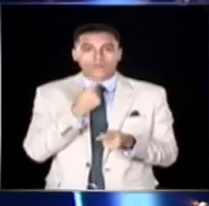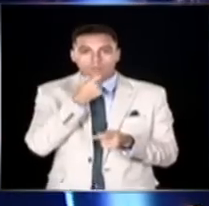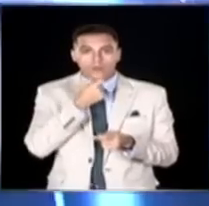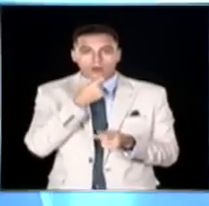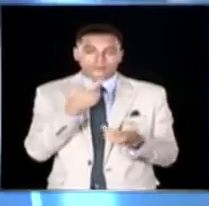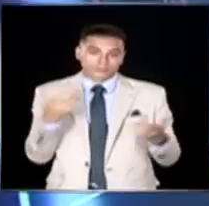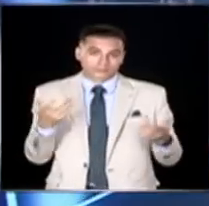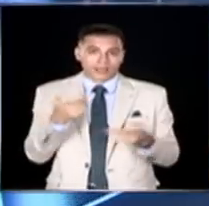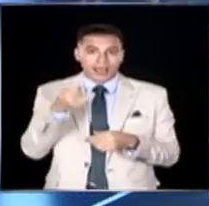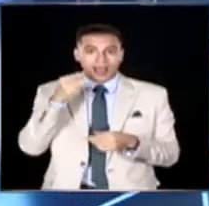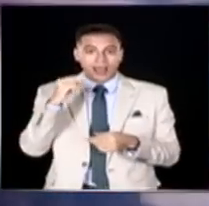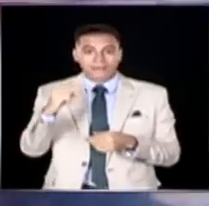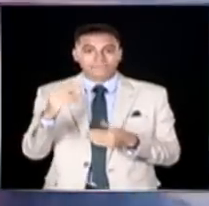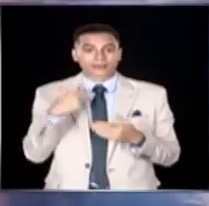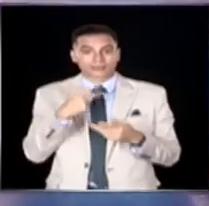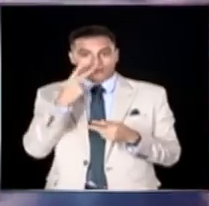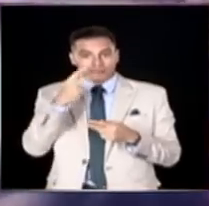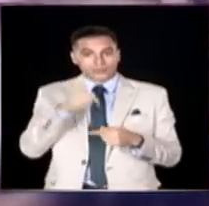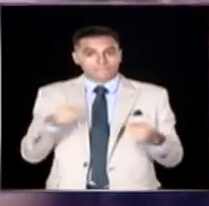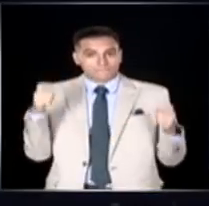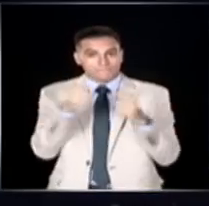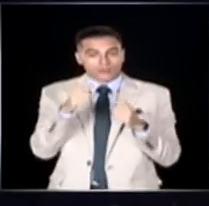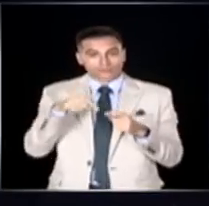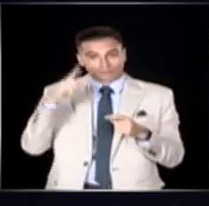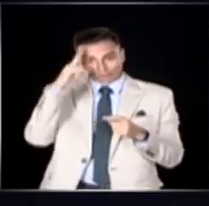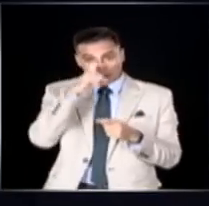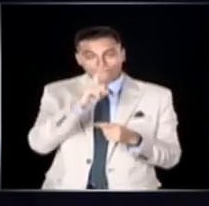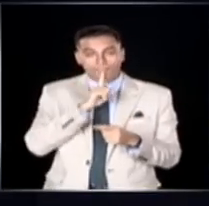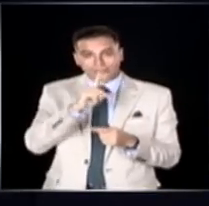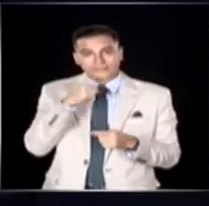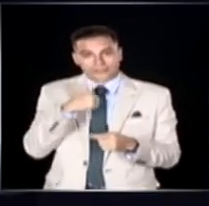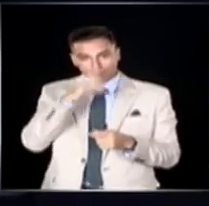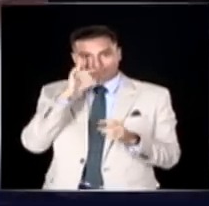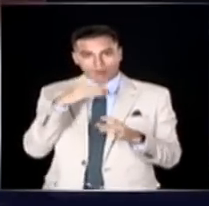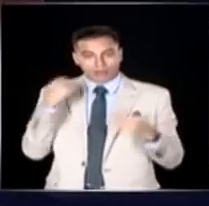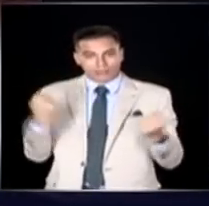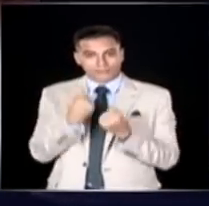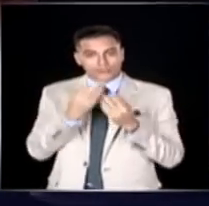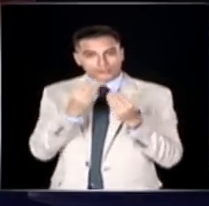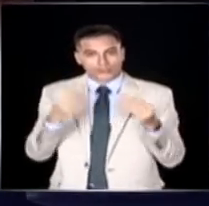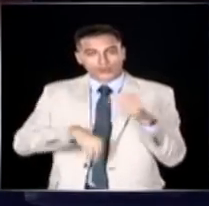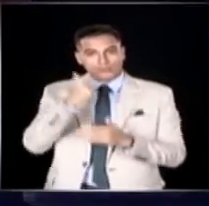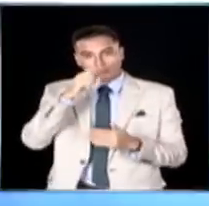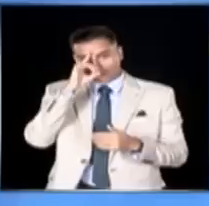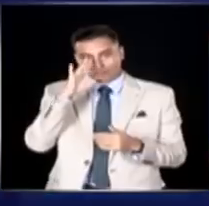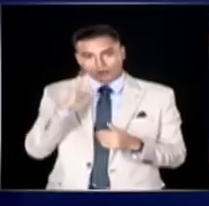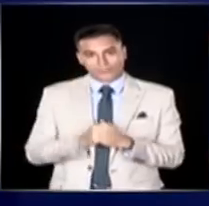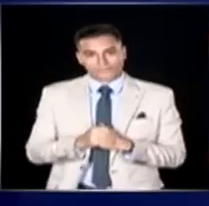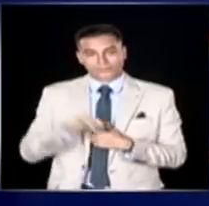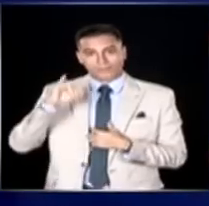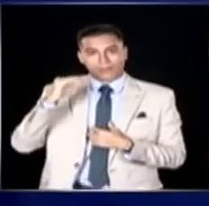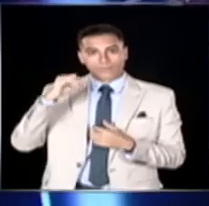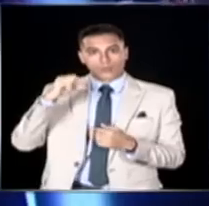وجيه. بعدنا كويس في الماتش النهارده، واستفدنا من خبرات فريقنا اللي فات وتدربنا كتير عشان نقدر نحقق الفوز ونوصل لدور 16 ان شاء الله.